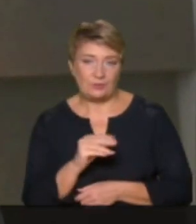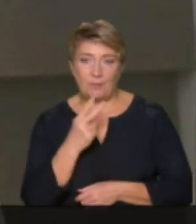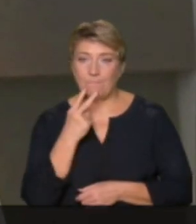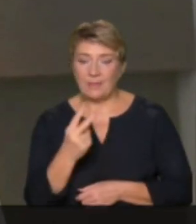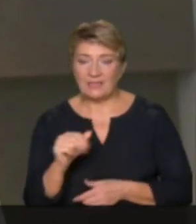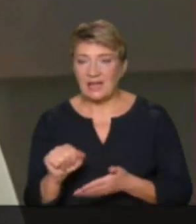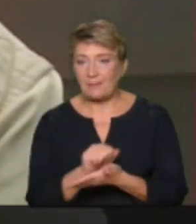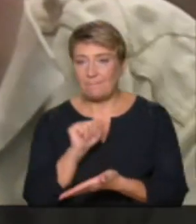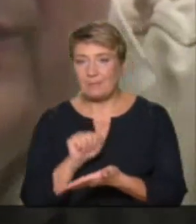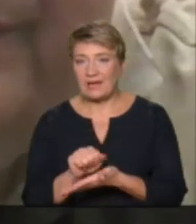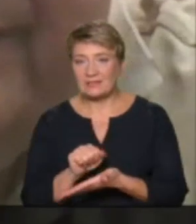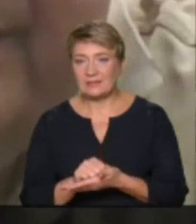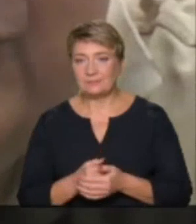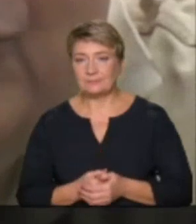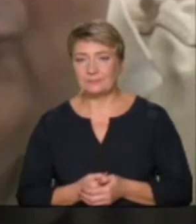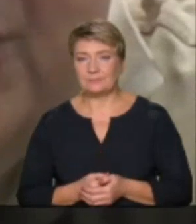прессе,